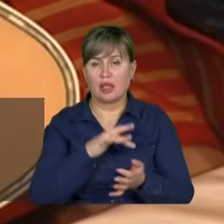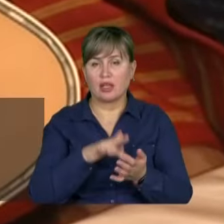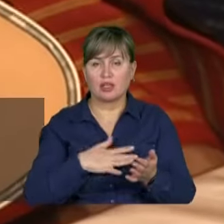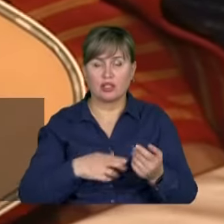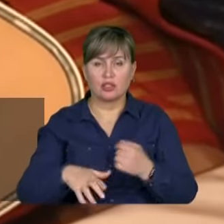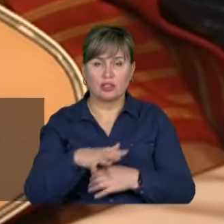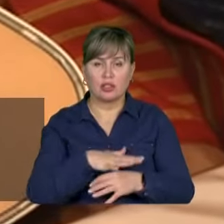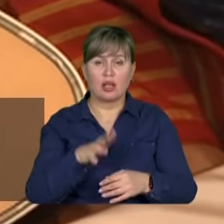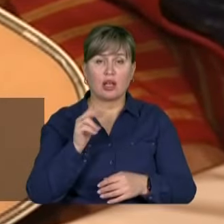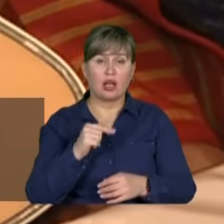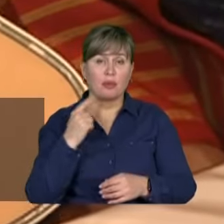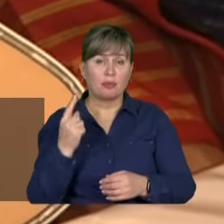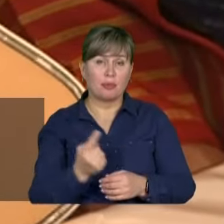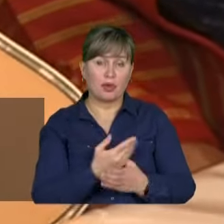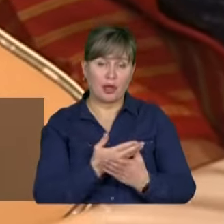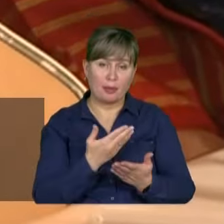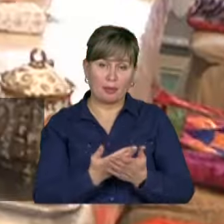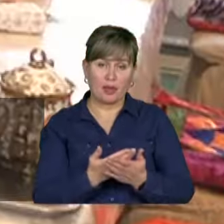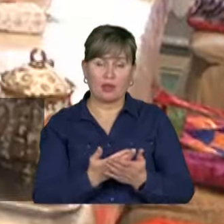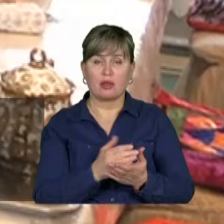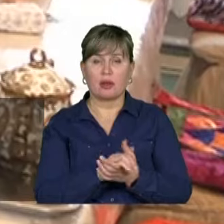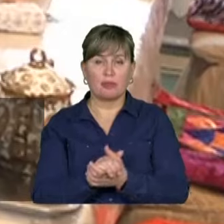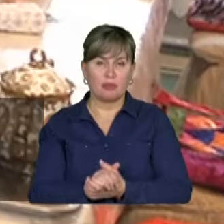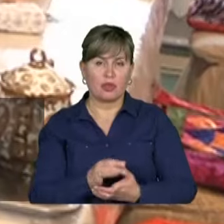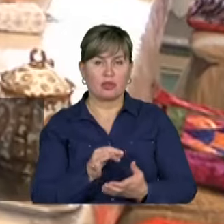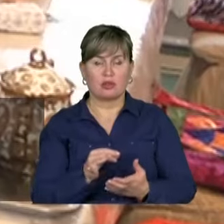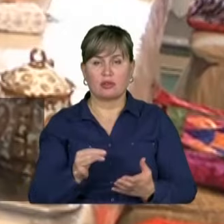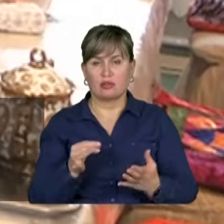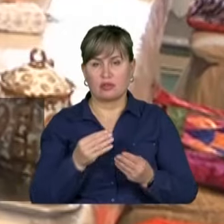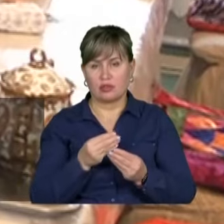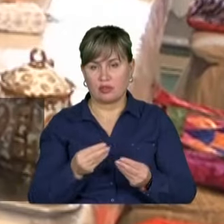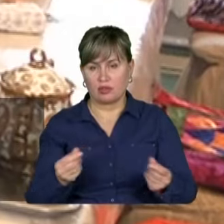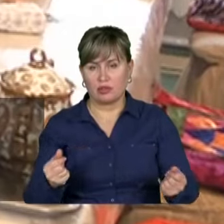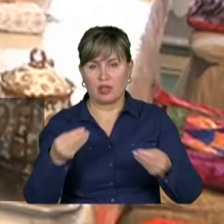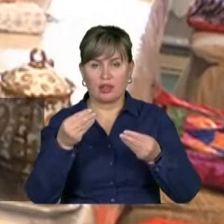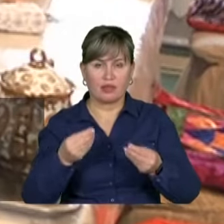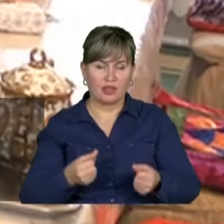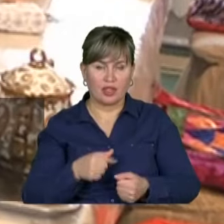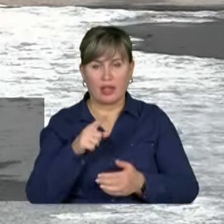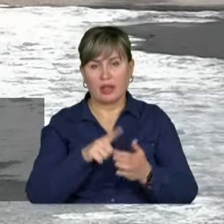страны, как пример мирного и гармоничного сосуществования разных культур и религий.